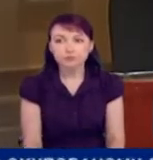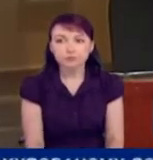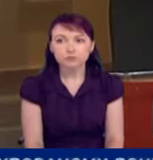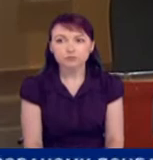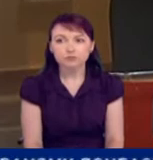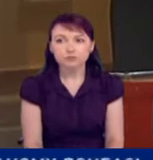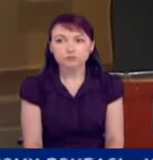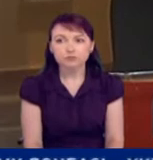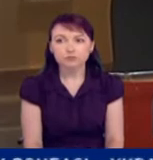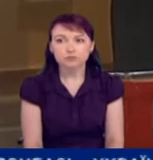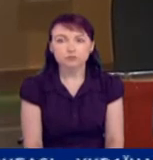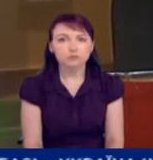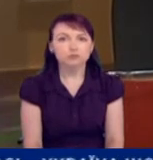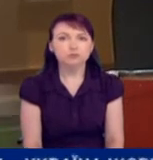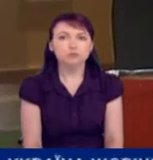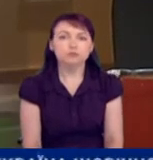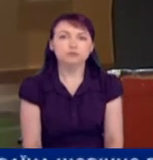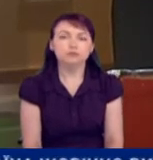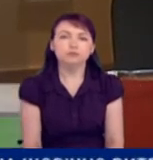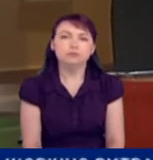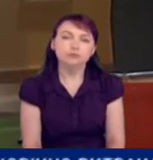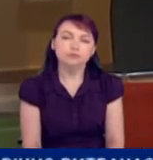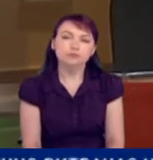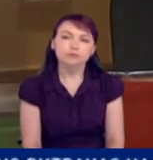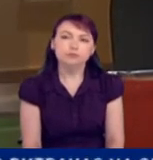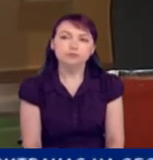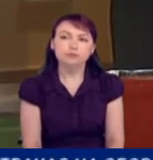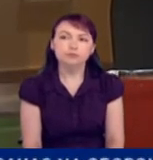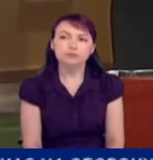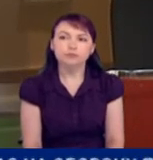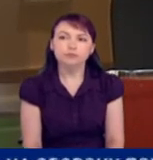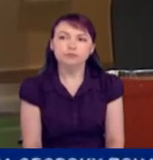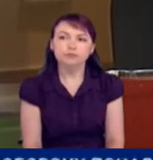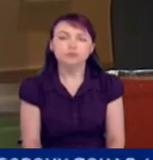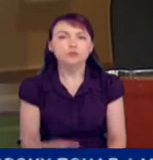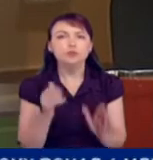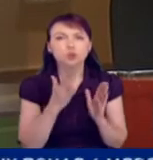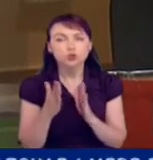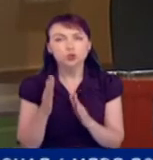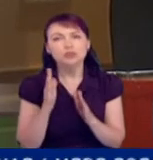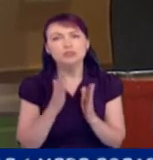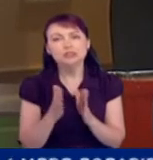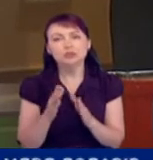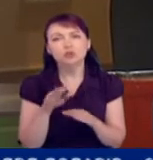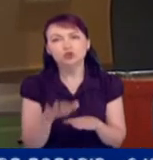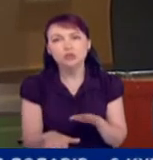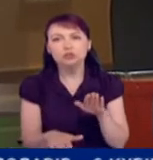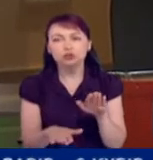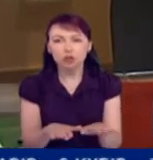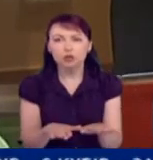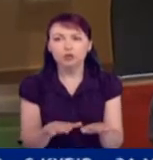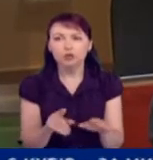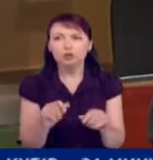ми хотіли б договоритися о модульному принципі, строїти систему шаг за шагом, щоб не піднімати